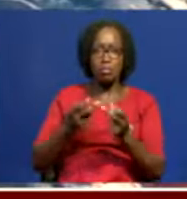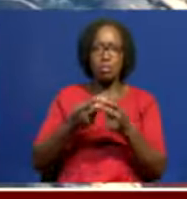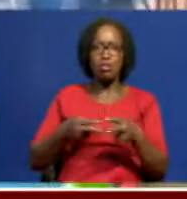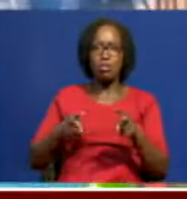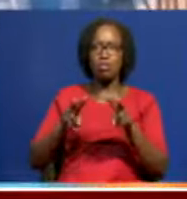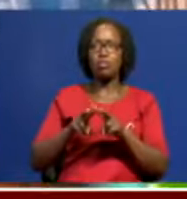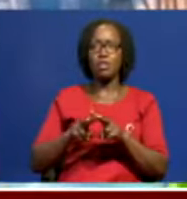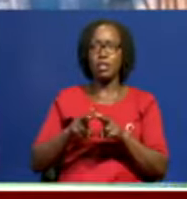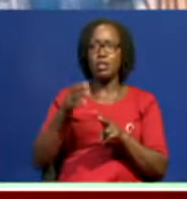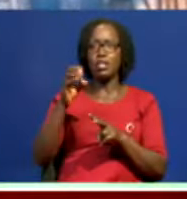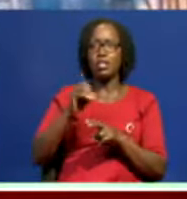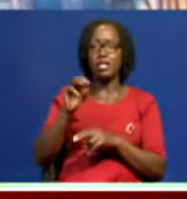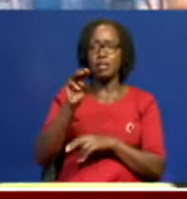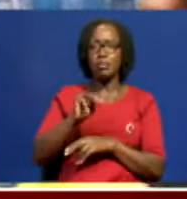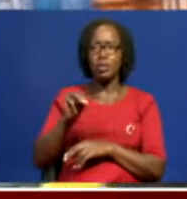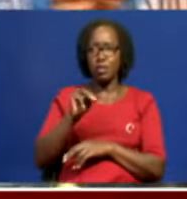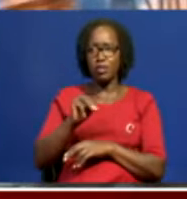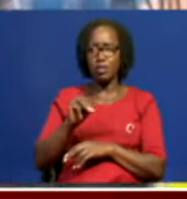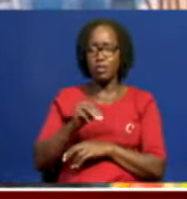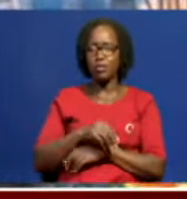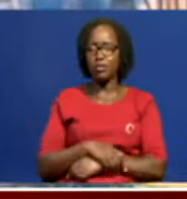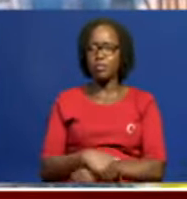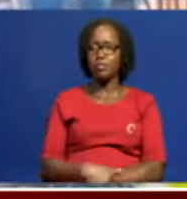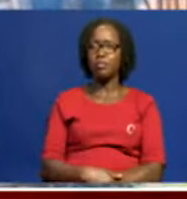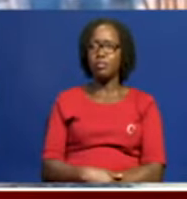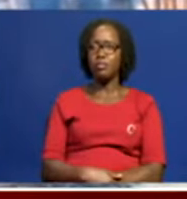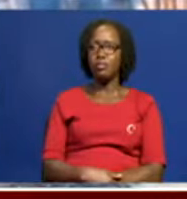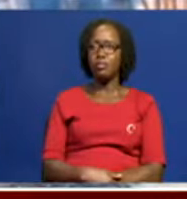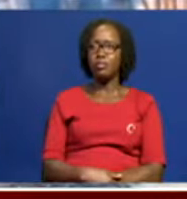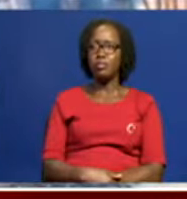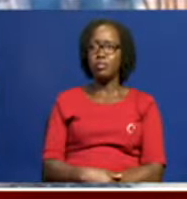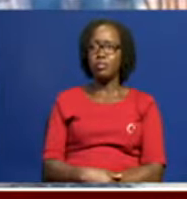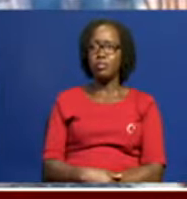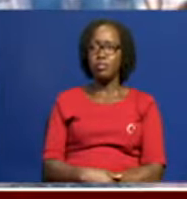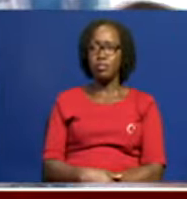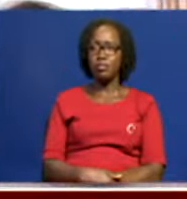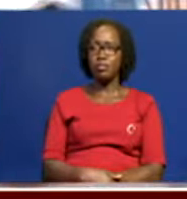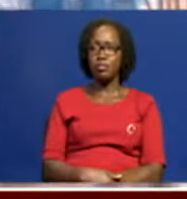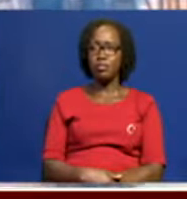shilingi milioni 30. Timothy Kipnosu, Kurunzi Mashinani.